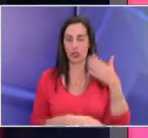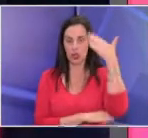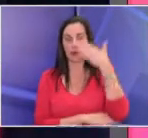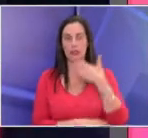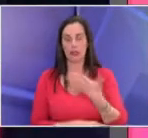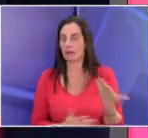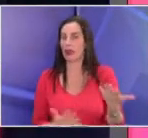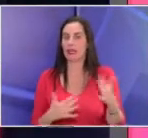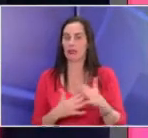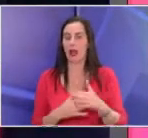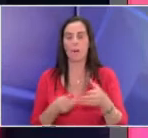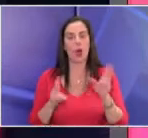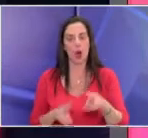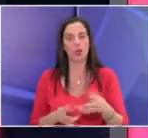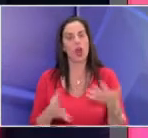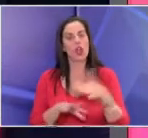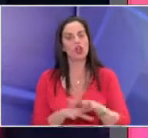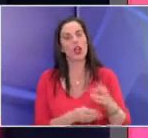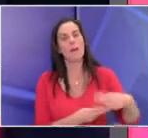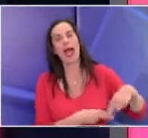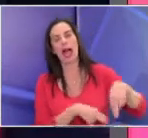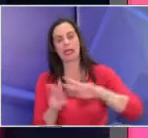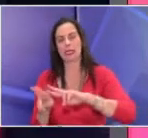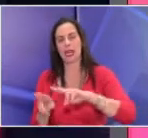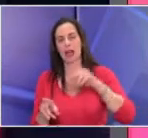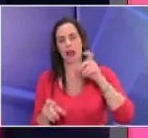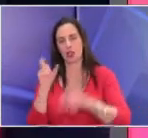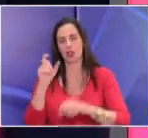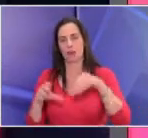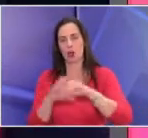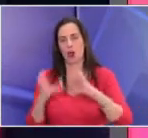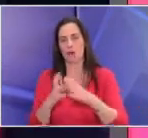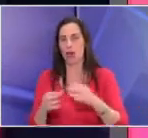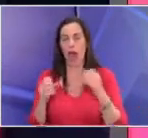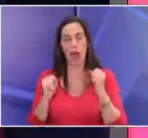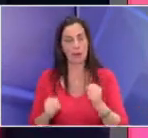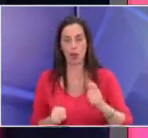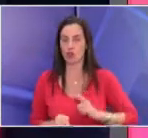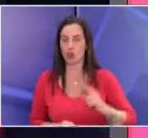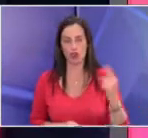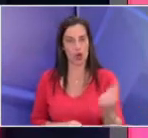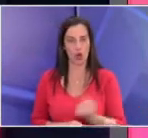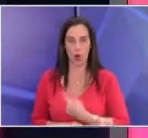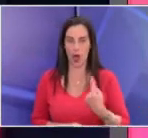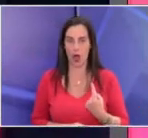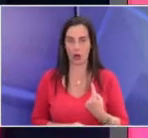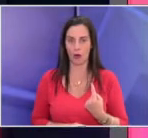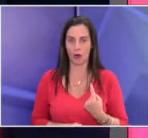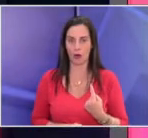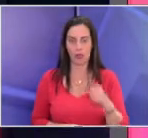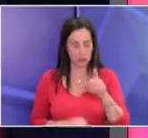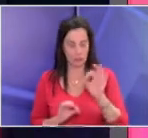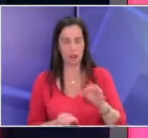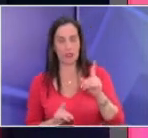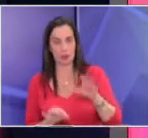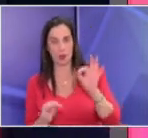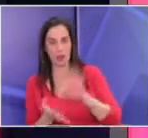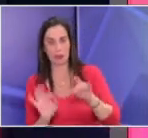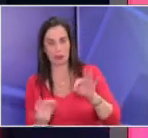נכון. אנחנו בעצם... לא, רגע, תחזרי למספר. מתוך 10 אסירים שלא עברו שיקום, 8.5 מתוך 180